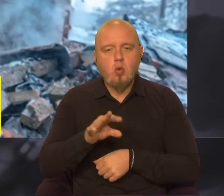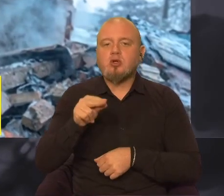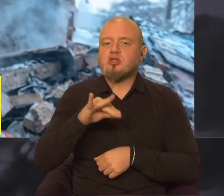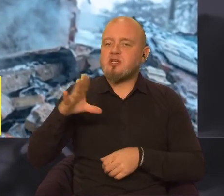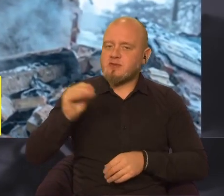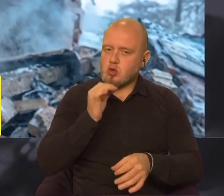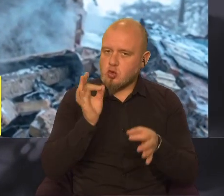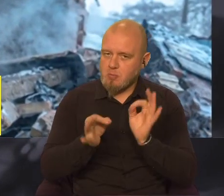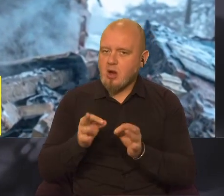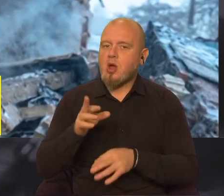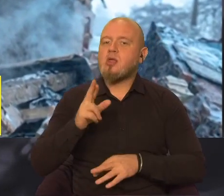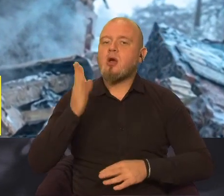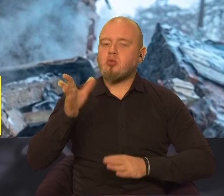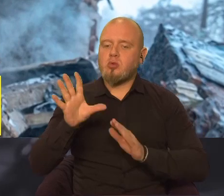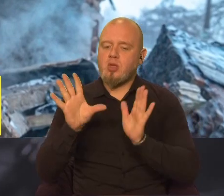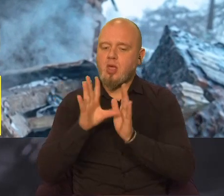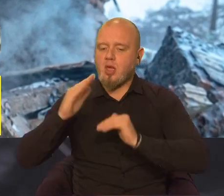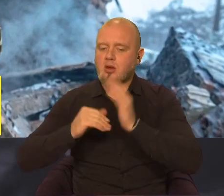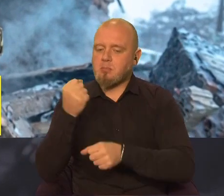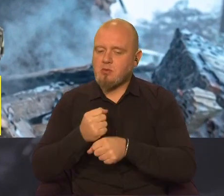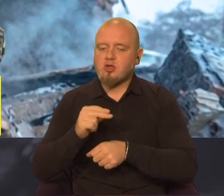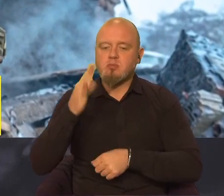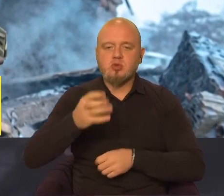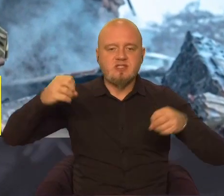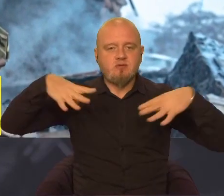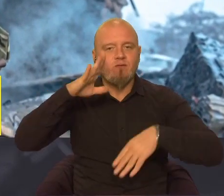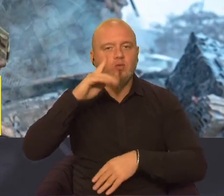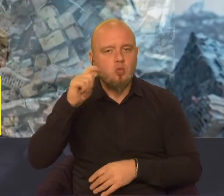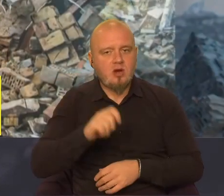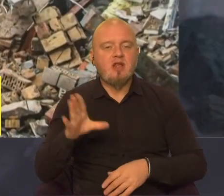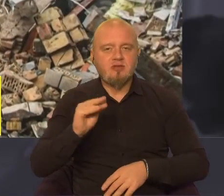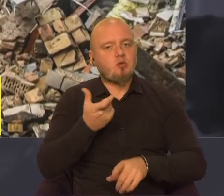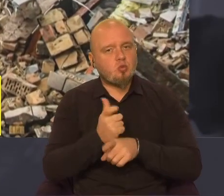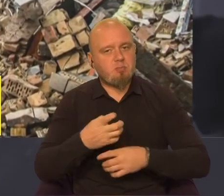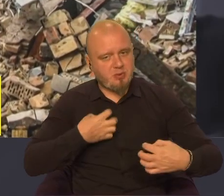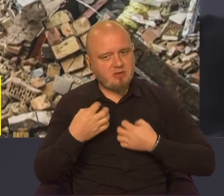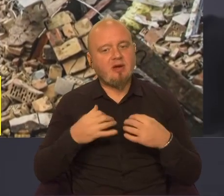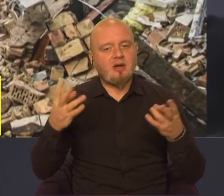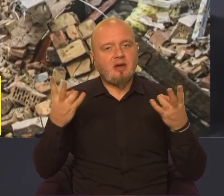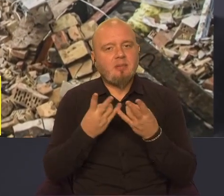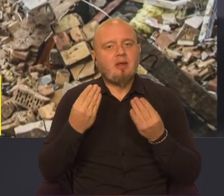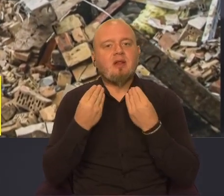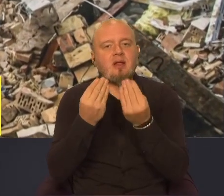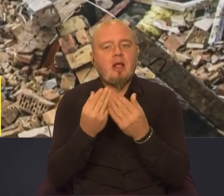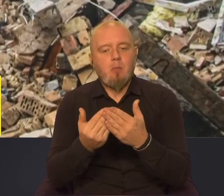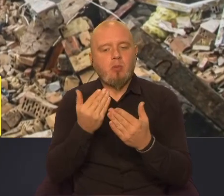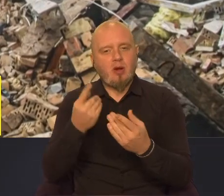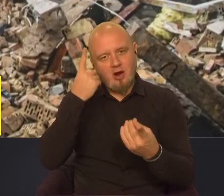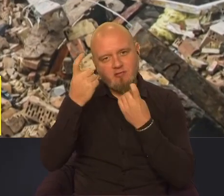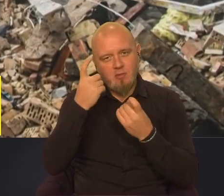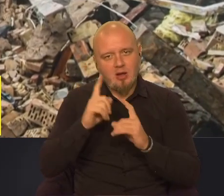енергетики будуть працювати, чи буде світло в країні. Всі дуже переживають. Тому треба дати попередню якусь інформацію, і далі вже